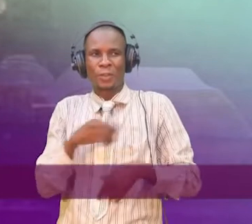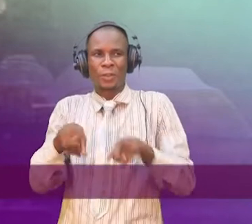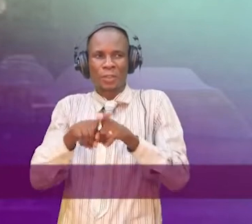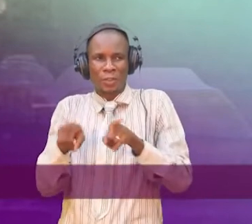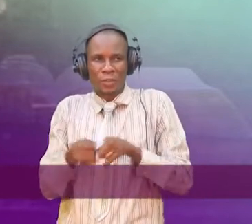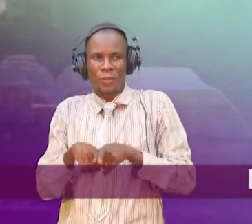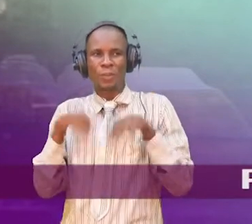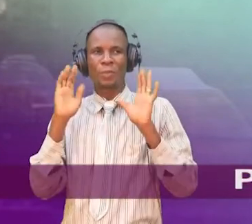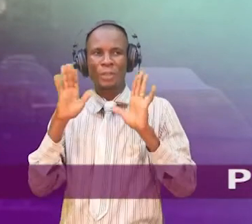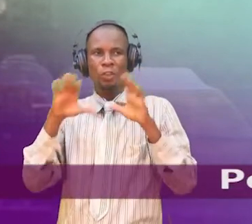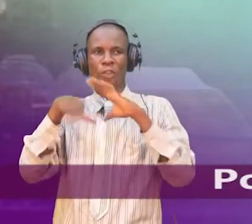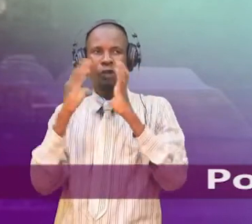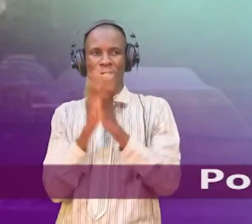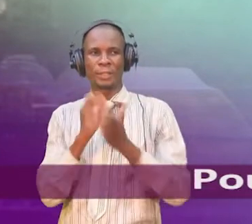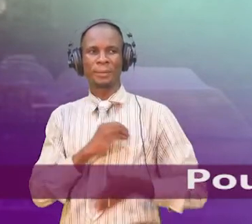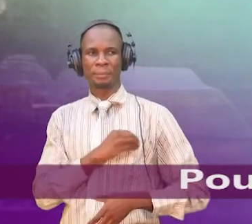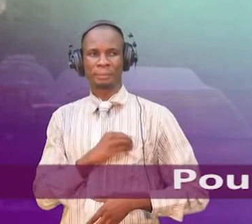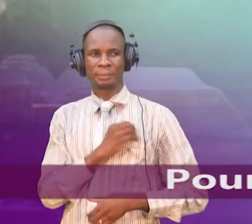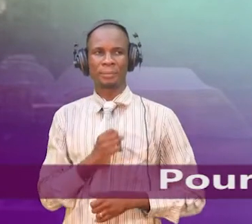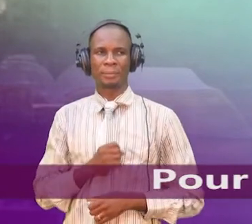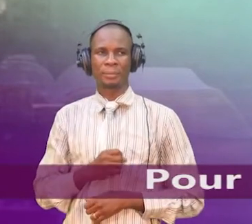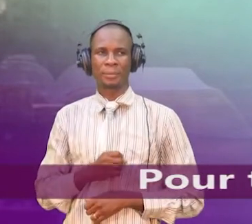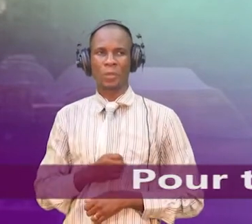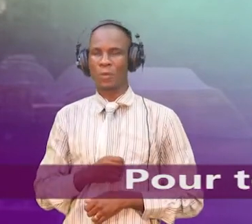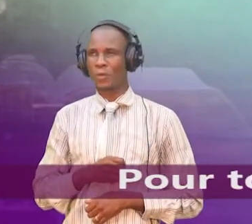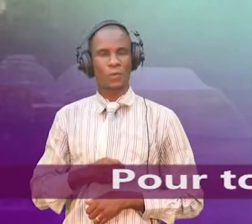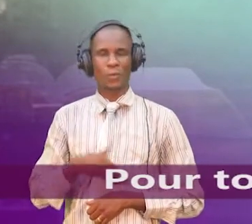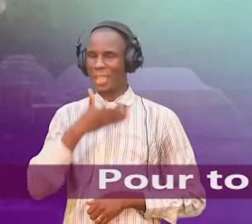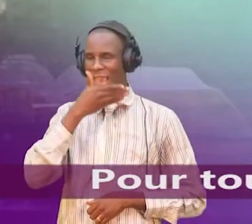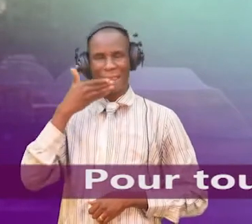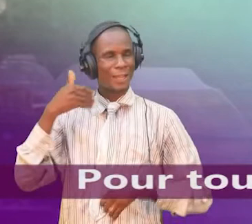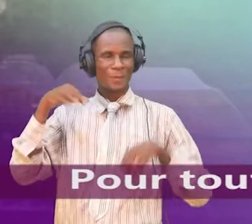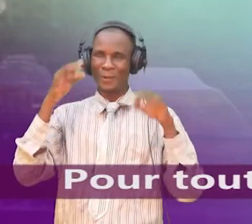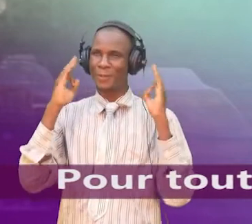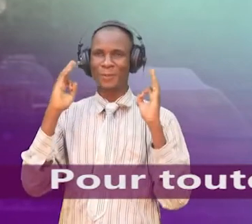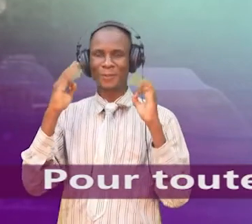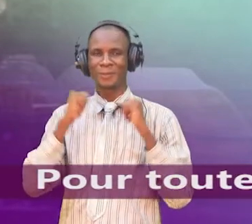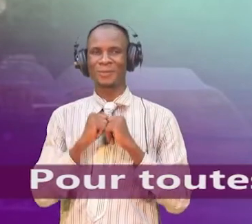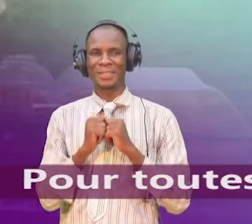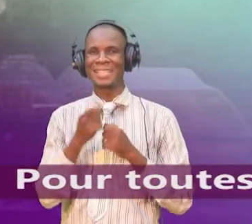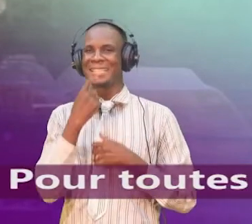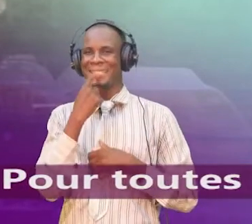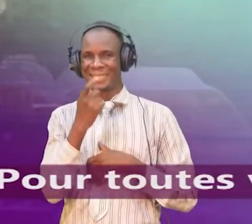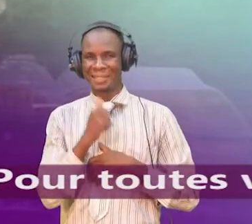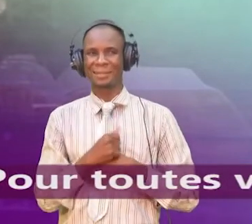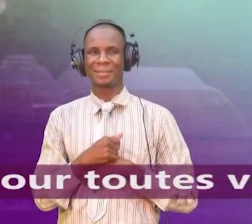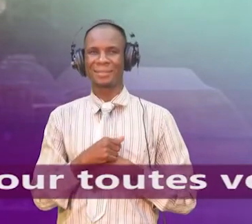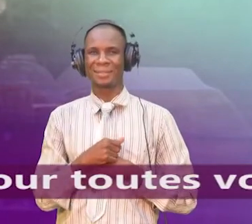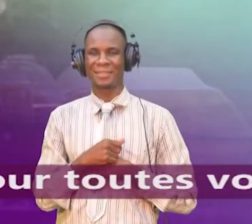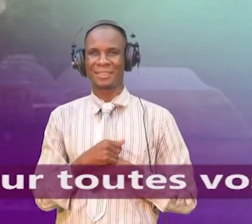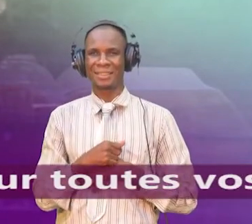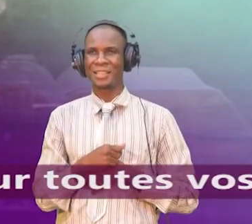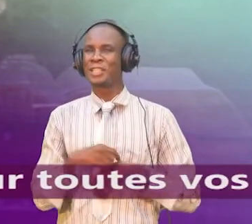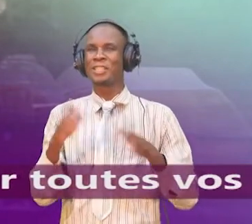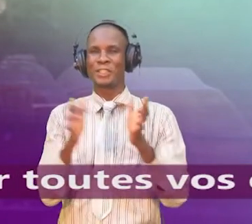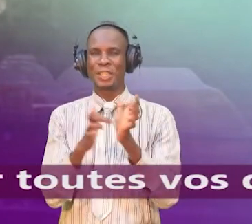Talatina nini sikawa, bambuma nyonso ya masumu na kati ya bomoi na biso, Nzambe asilaki kosilisa yango na nzela ya mwana